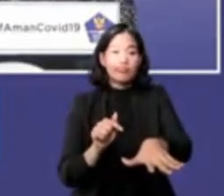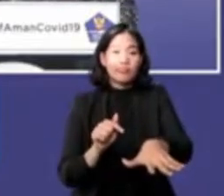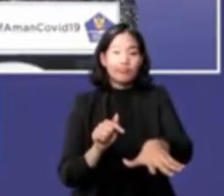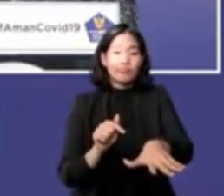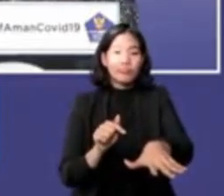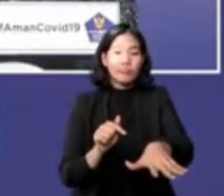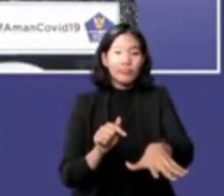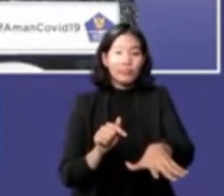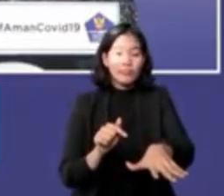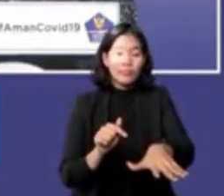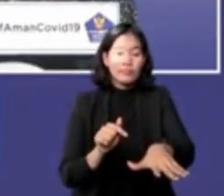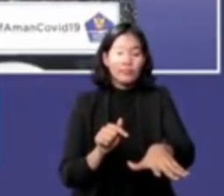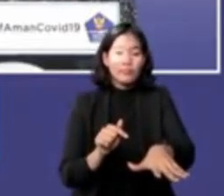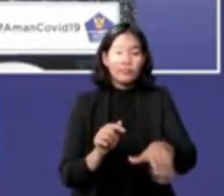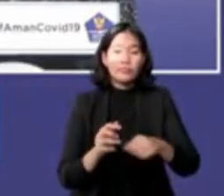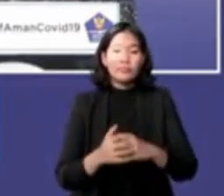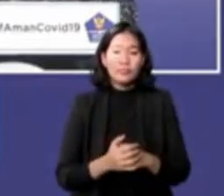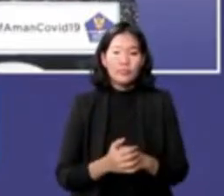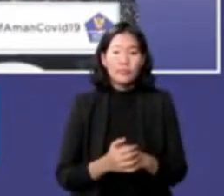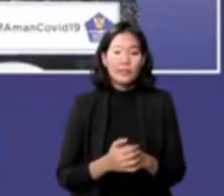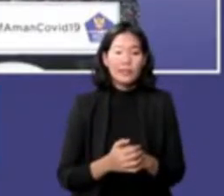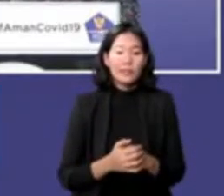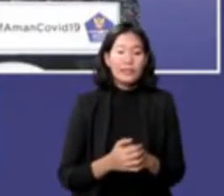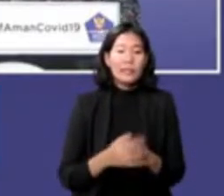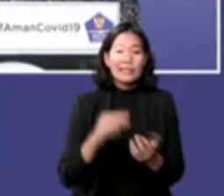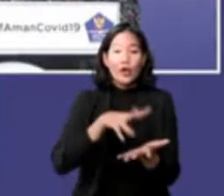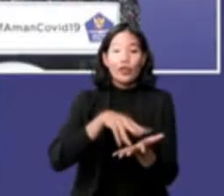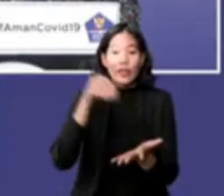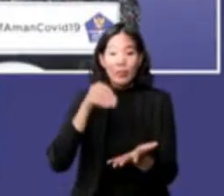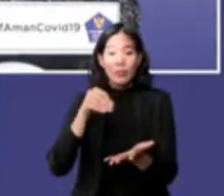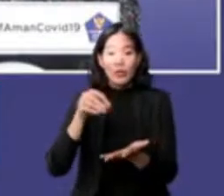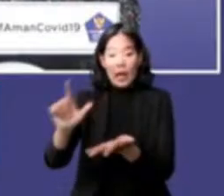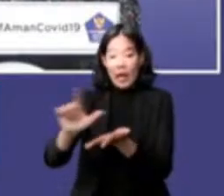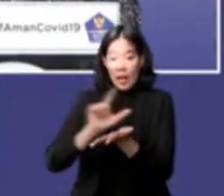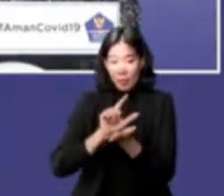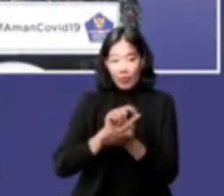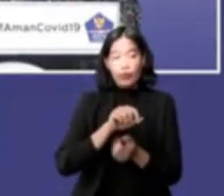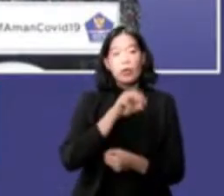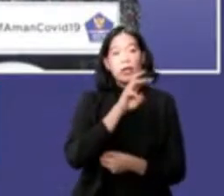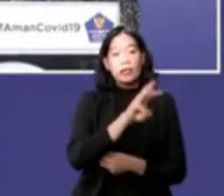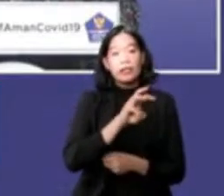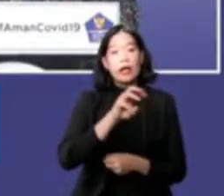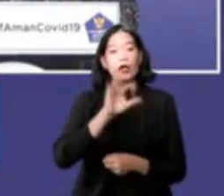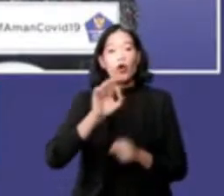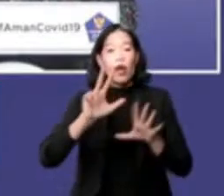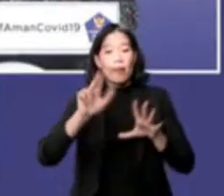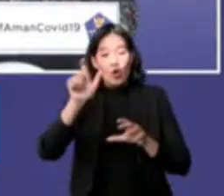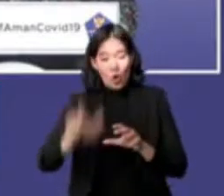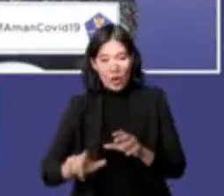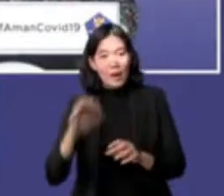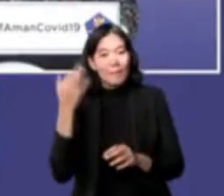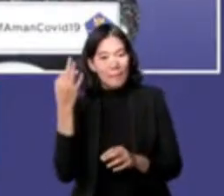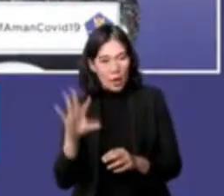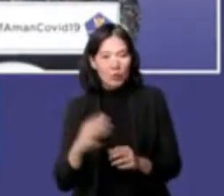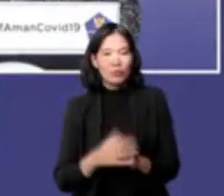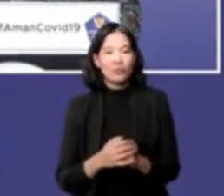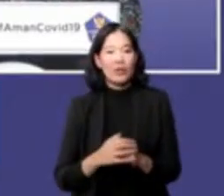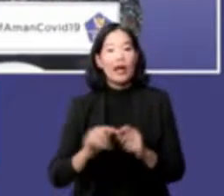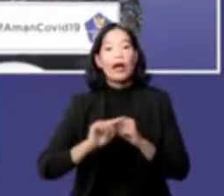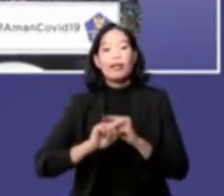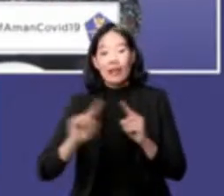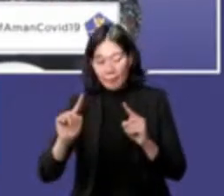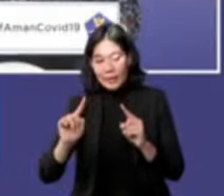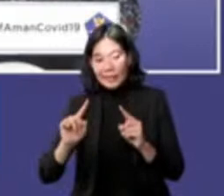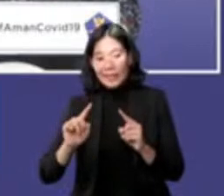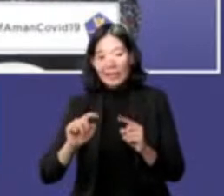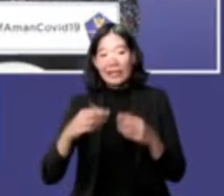di pemeriksaan pada periode sekarang, Jawa Timur melaporkan kasus baru sebanyak 308 orang, namun